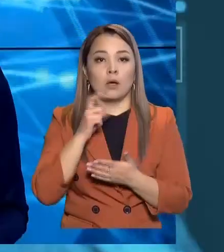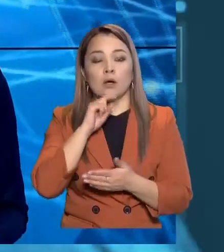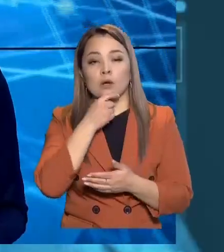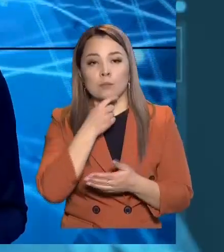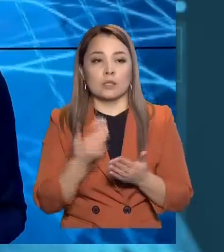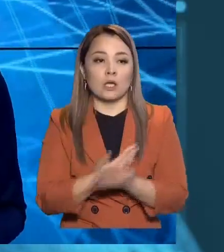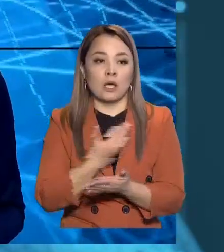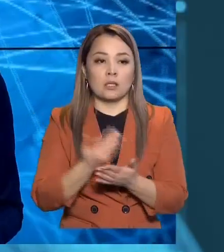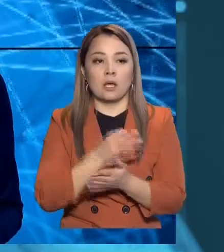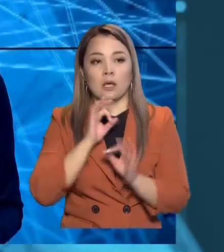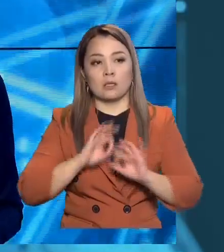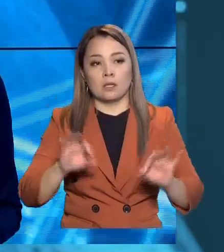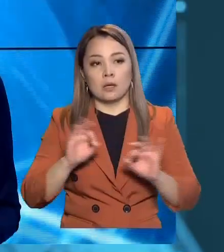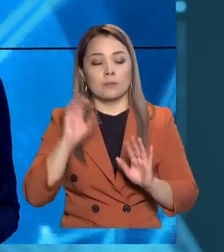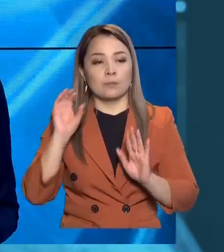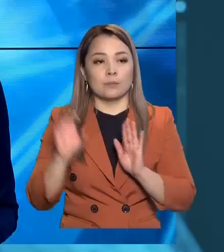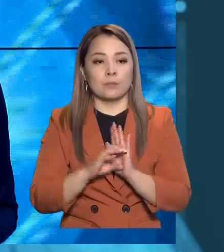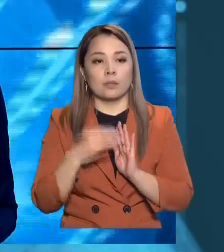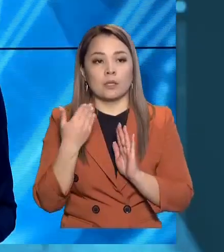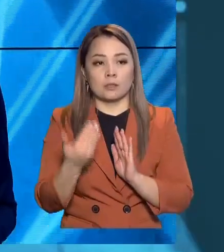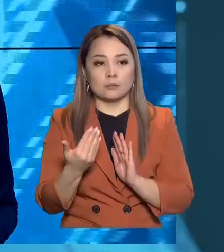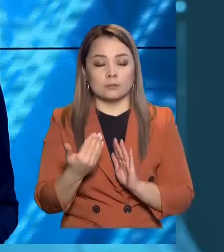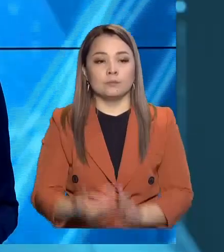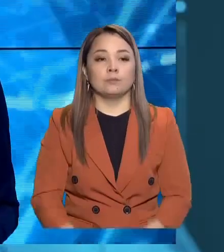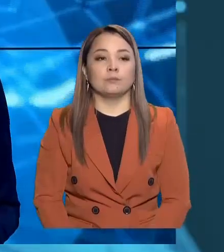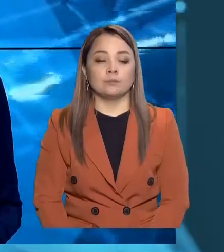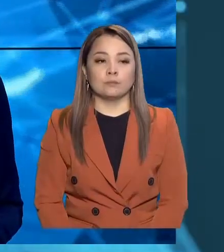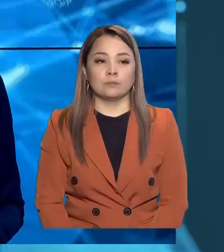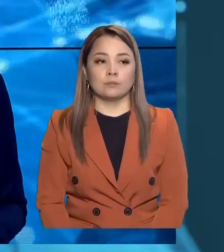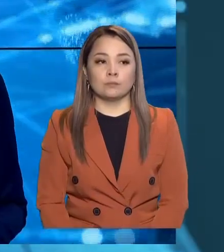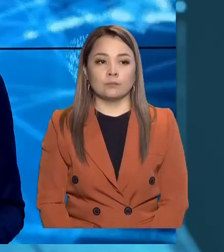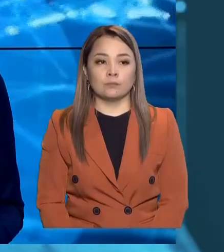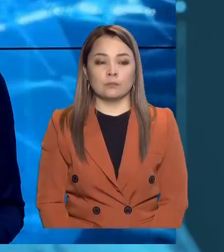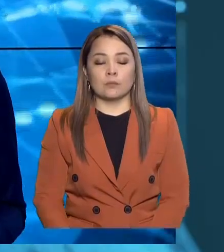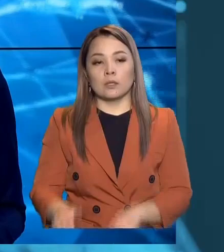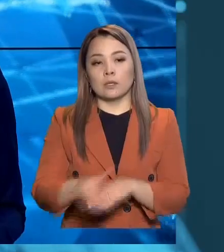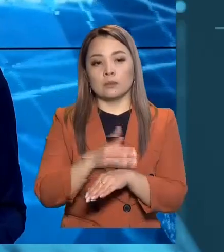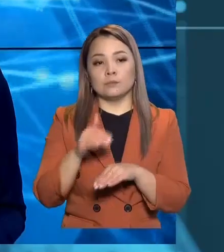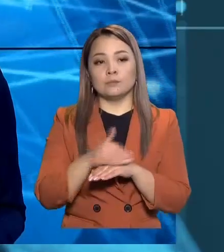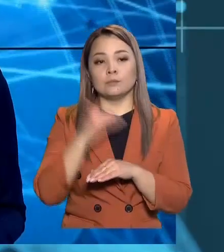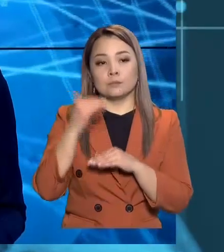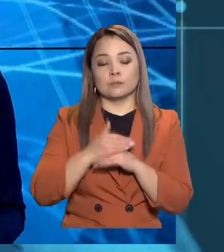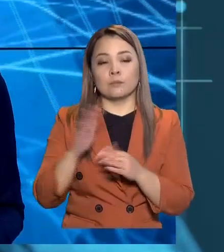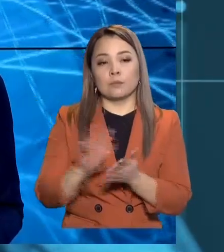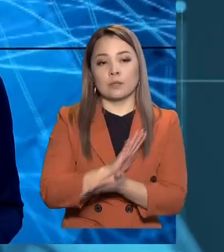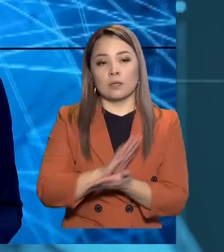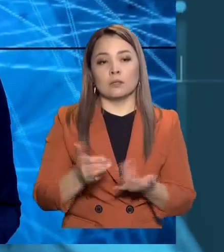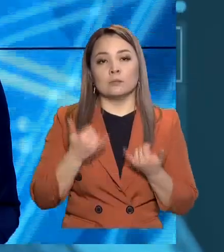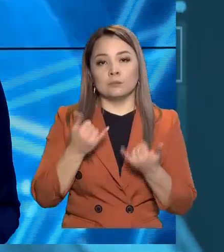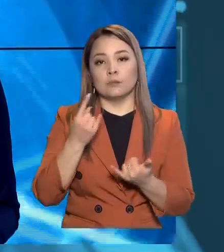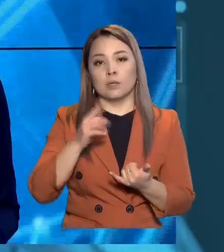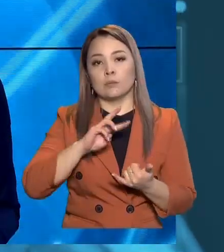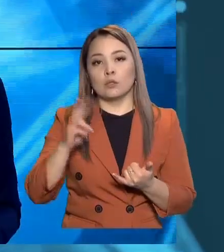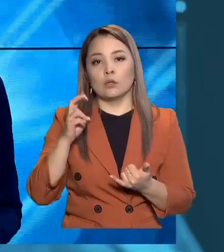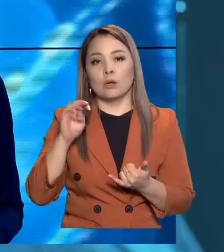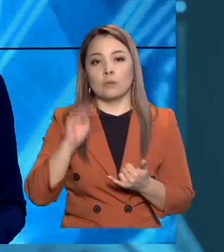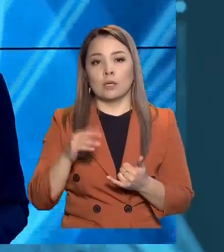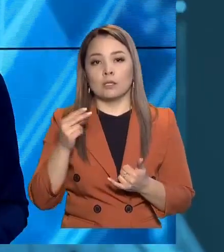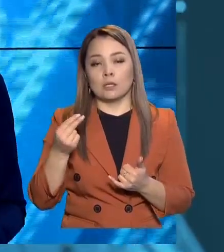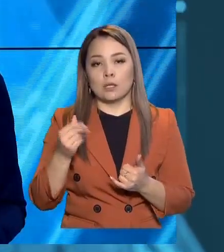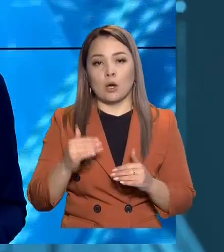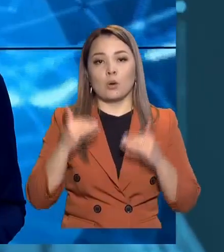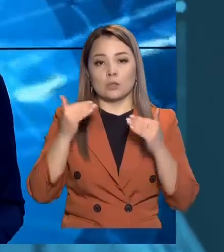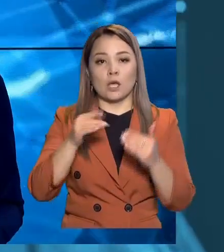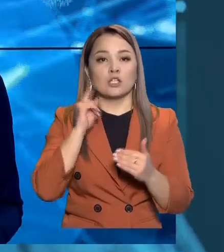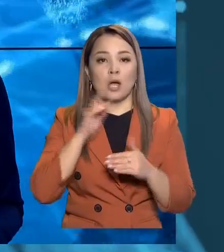Экономика жаңалықтарында әріптесім Ақерке Бектас айтады. Қайырлы кеш. Кеш жарық, Альбина. Грант көлемі 1 миллион 200 мың теңгеге өсті.